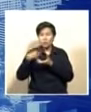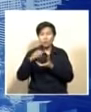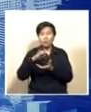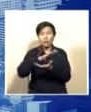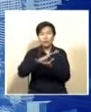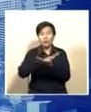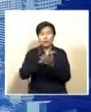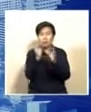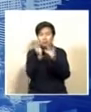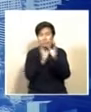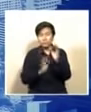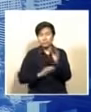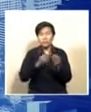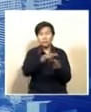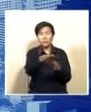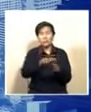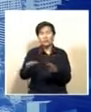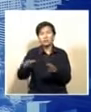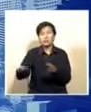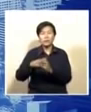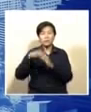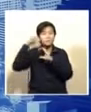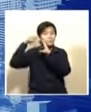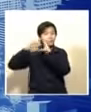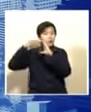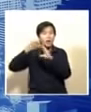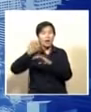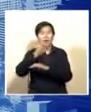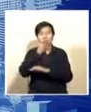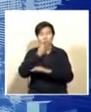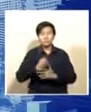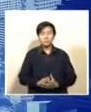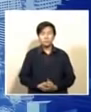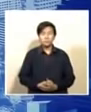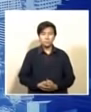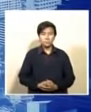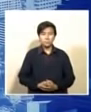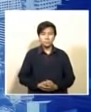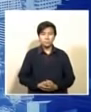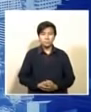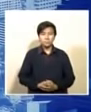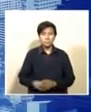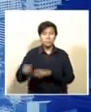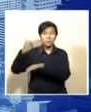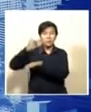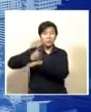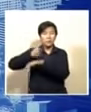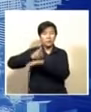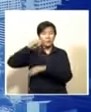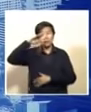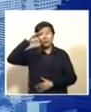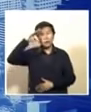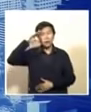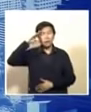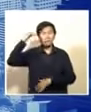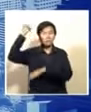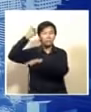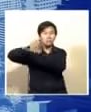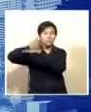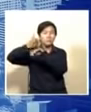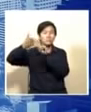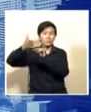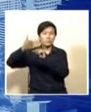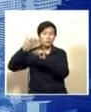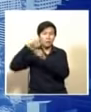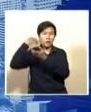ในที่ประชุมนะครับถึงข้อมูลนะครับว่าในช่วงเวลาที่ผ่านมานะครับมี